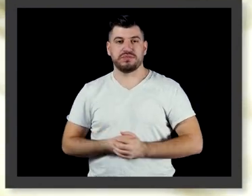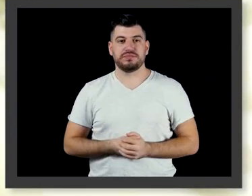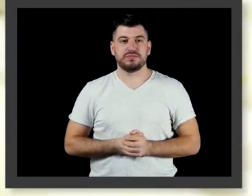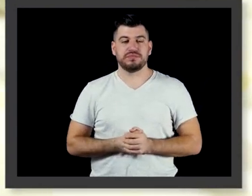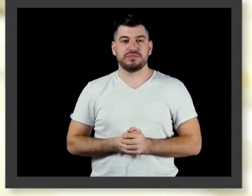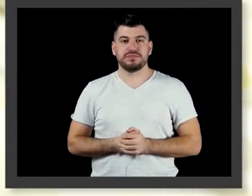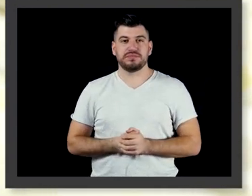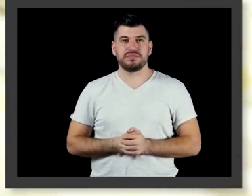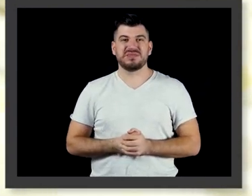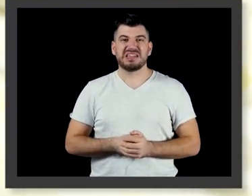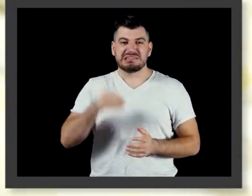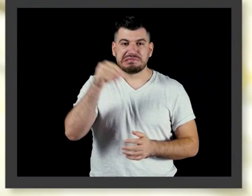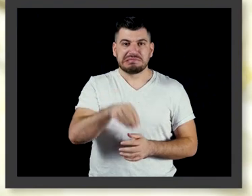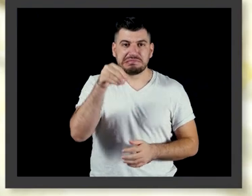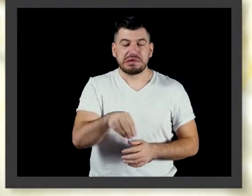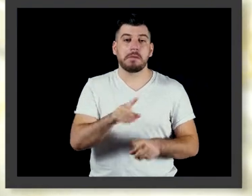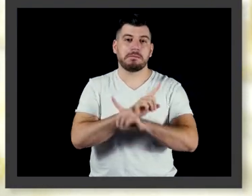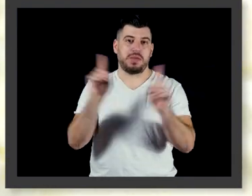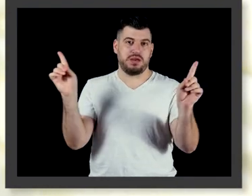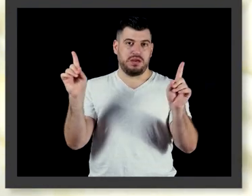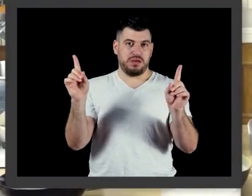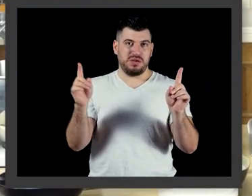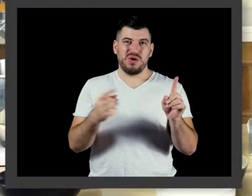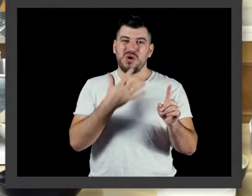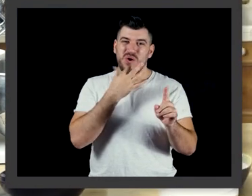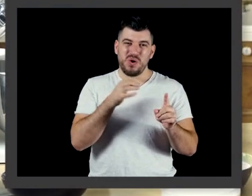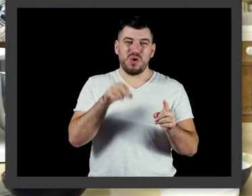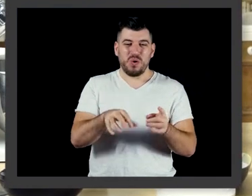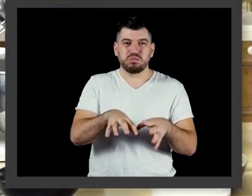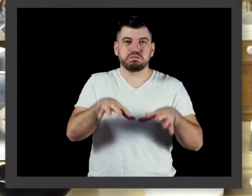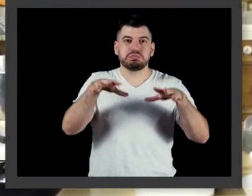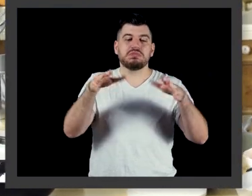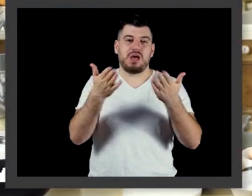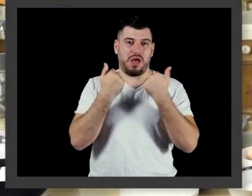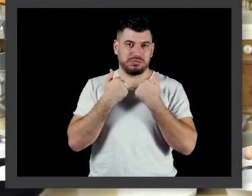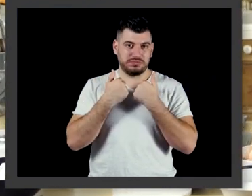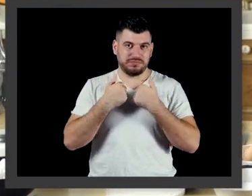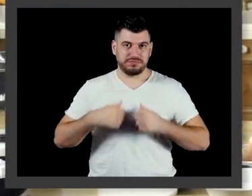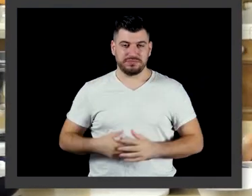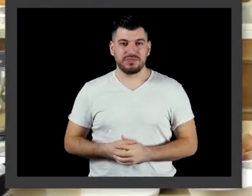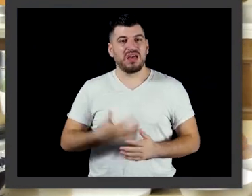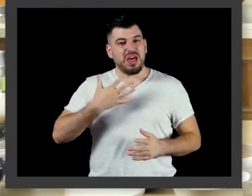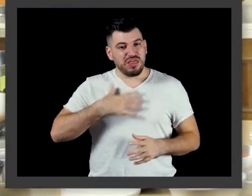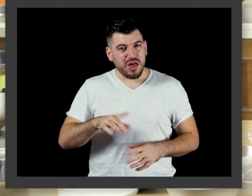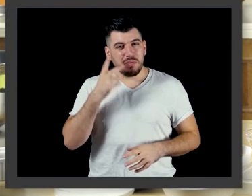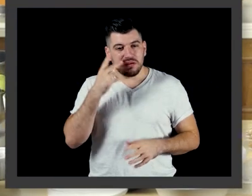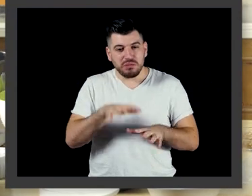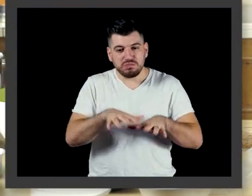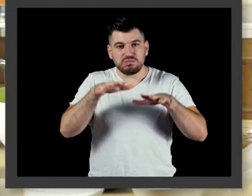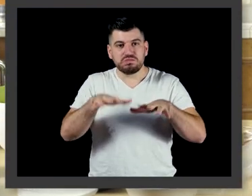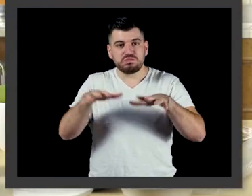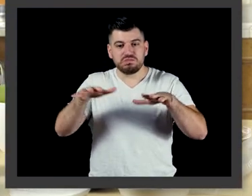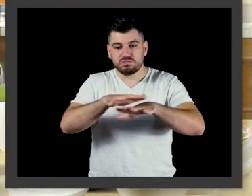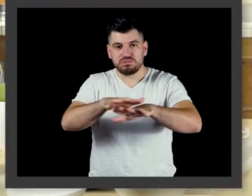αρχίζω να πιέζω τα φύλλα με το πινέλο, γιατί θα χάσουν τον όγκο τους και δεν θέλουμε να χάσουν καθόλου όγκο. Θέλουμε έτσι όπως είναι τώρα